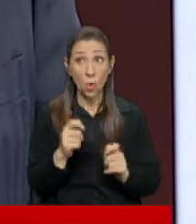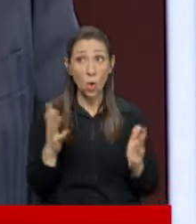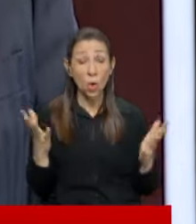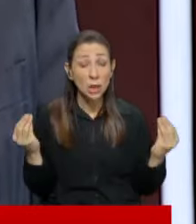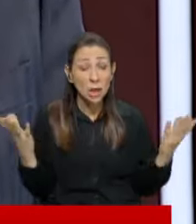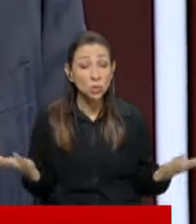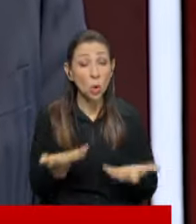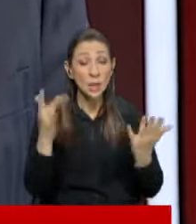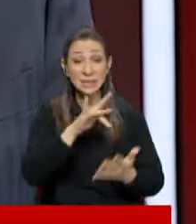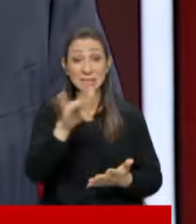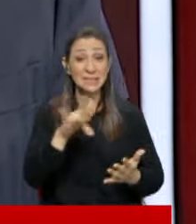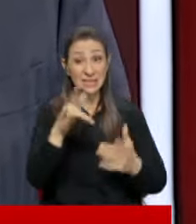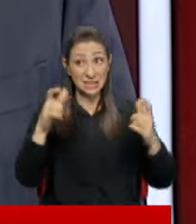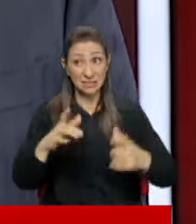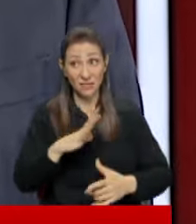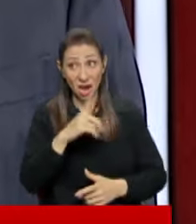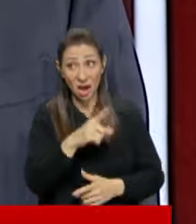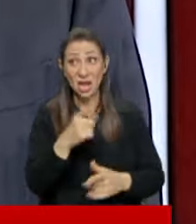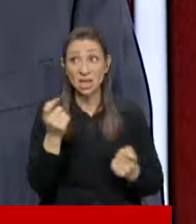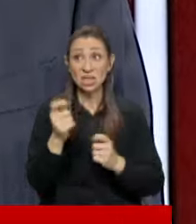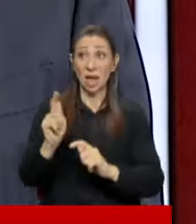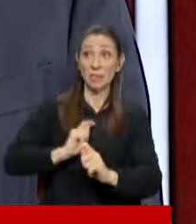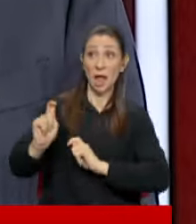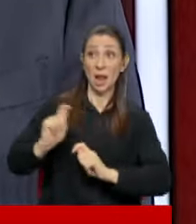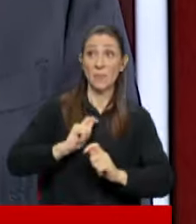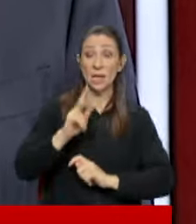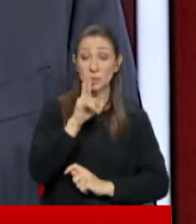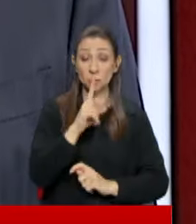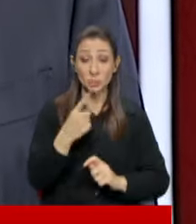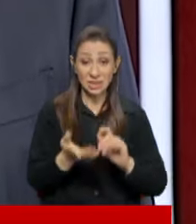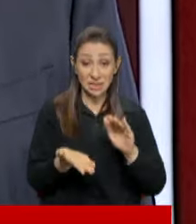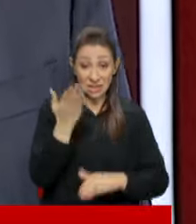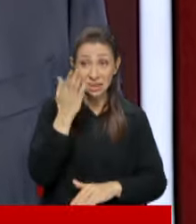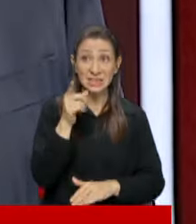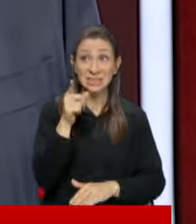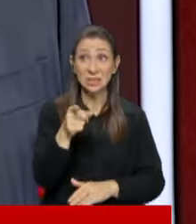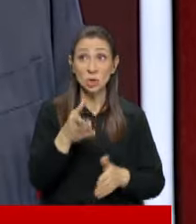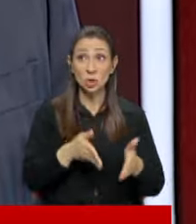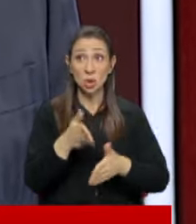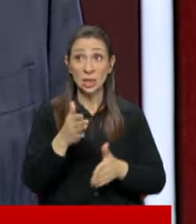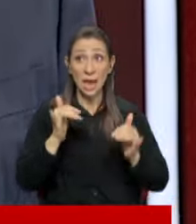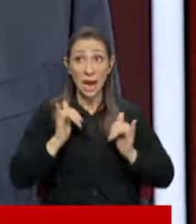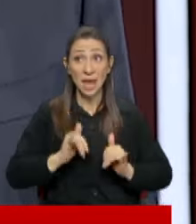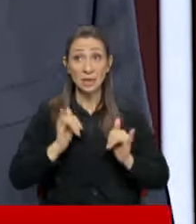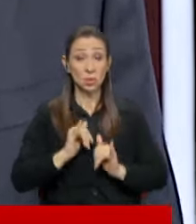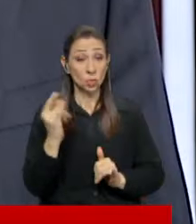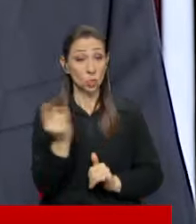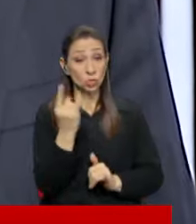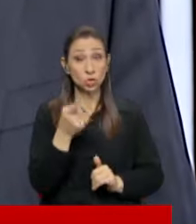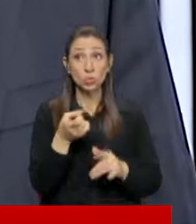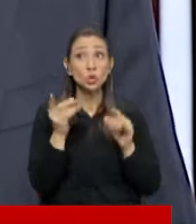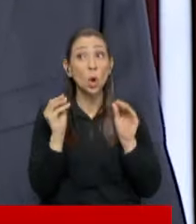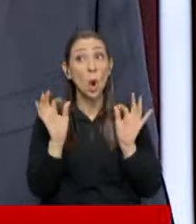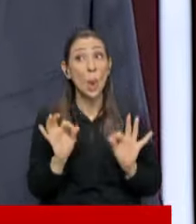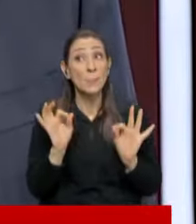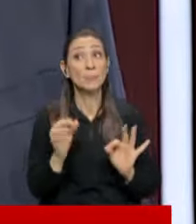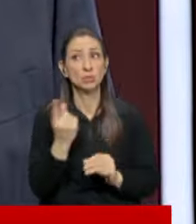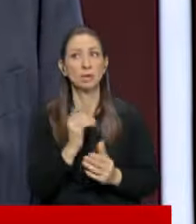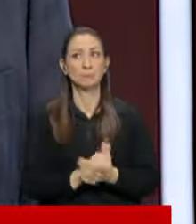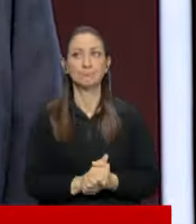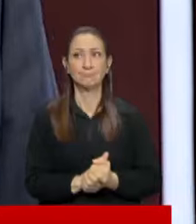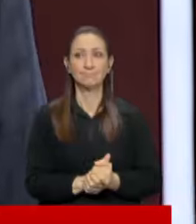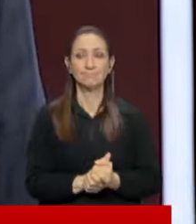çok işsizin olduğu bir yerde, iş taleplerinin 200 bini geçtiği bir yerde siz sokakta rahat rahat dolaşıyorsunuz. Bu çok önemli bir şey.